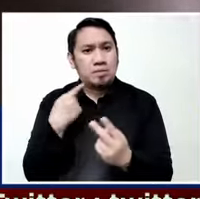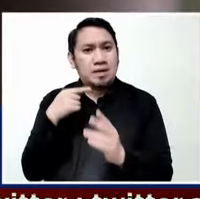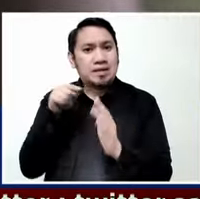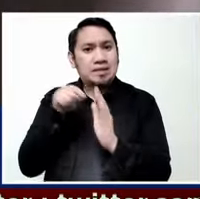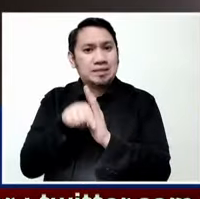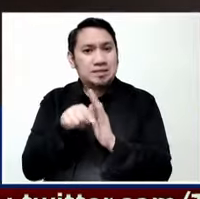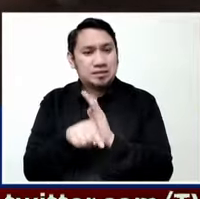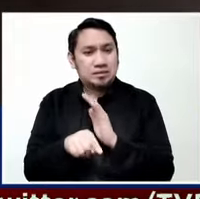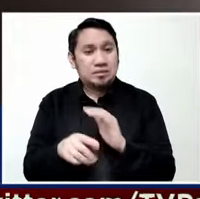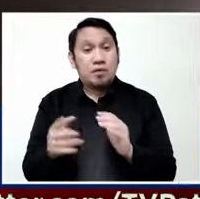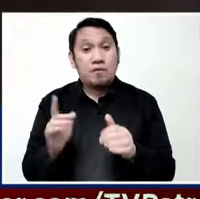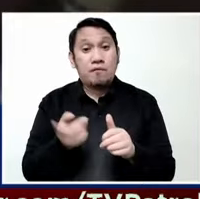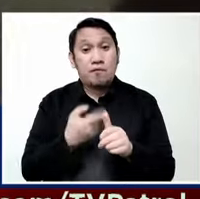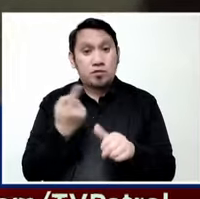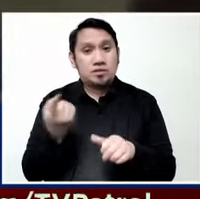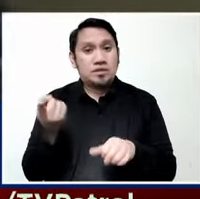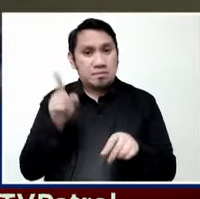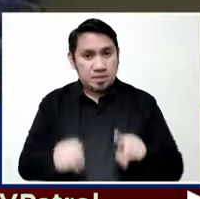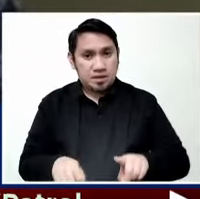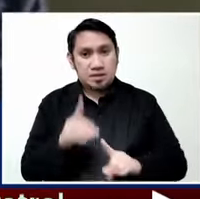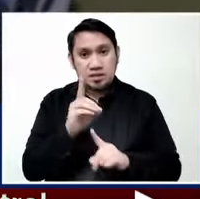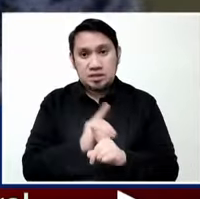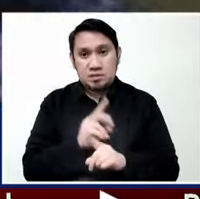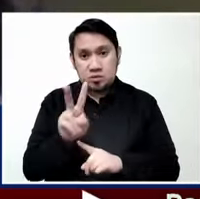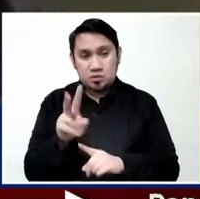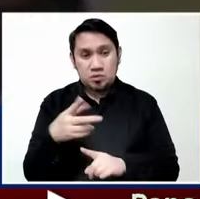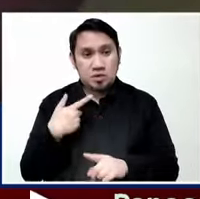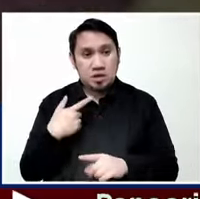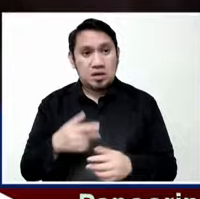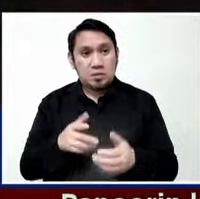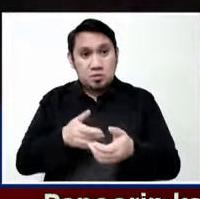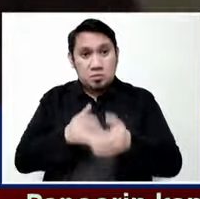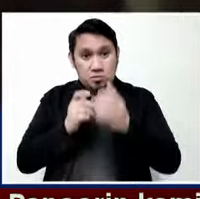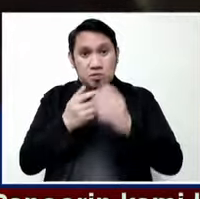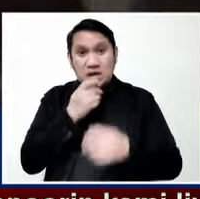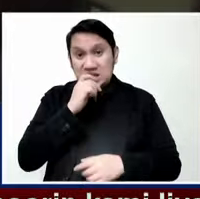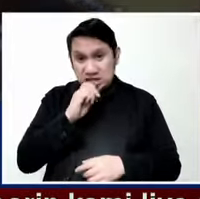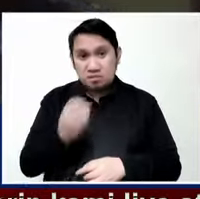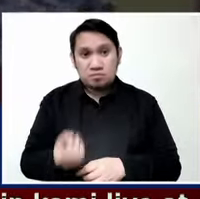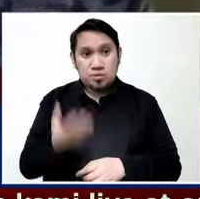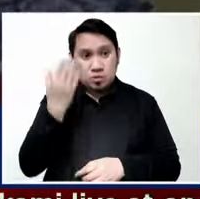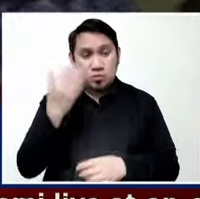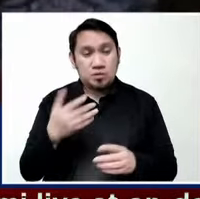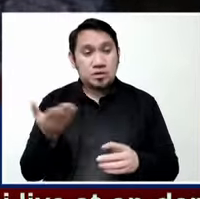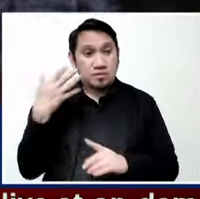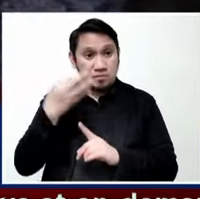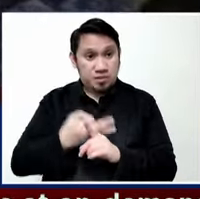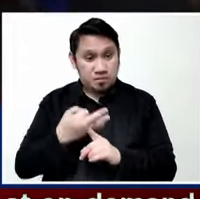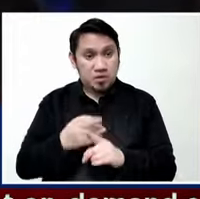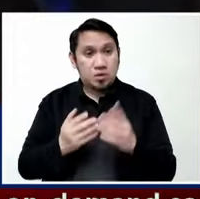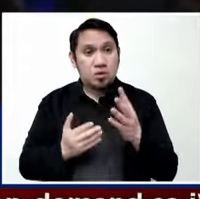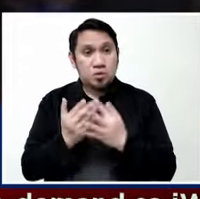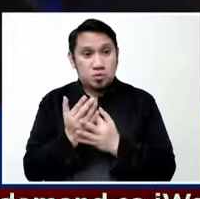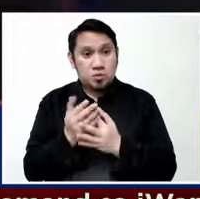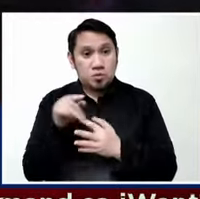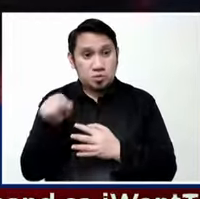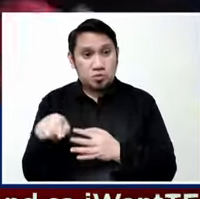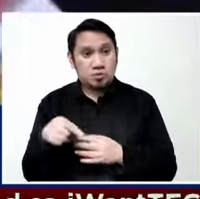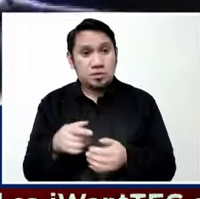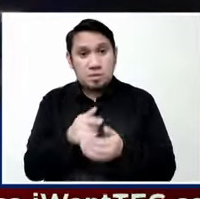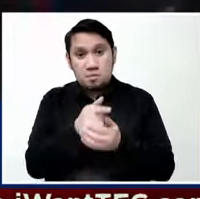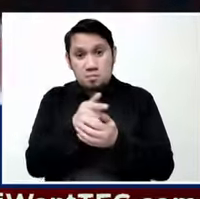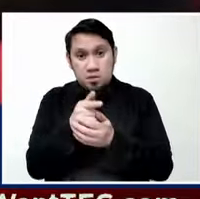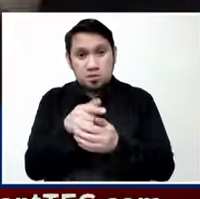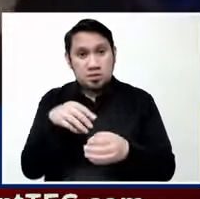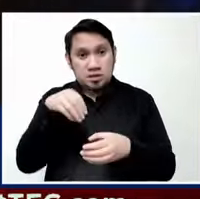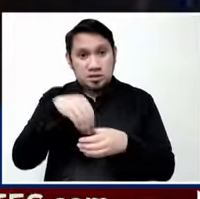December 2022, gamit ng isang rocket-propelled grenade. Pangalawa noong Pebrero nitong taon, sa pamamagitan umano ng isang sniper sa isang